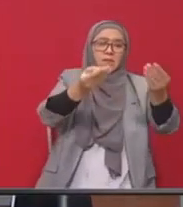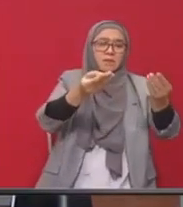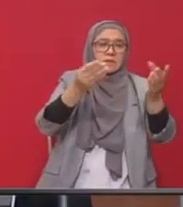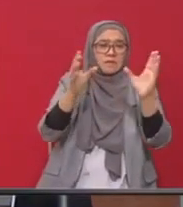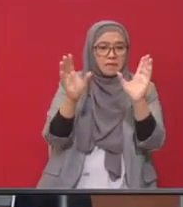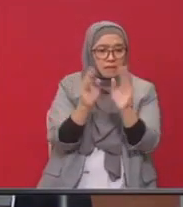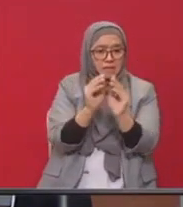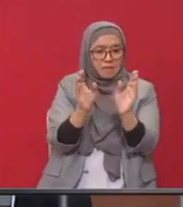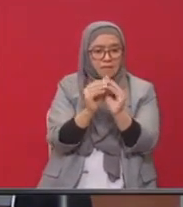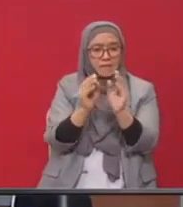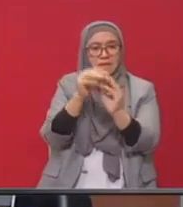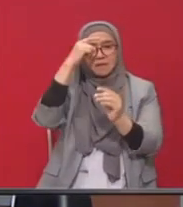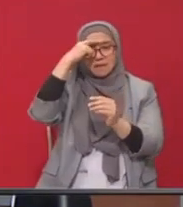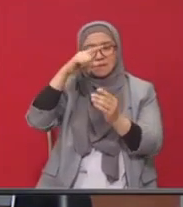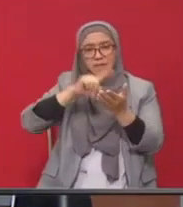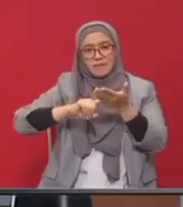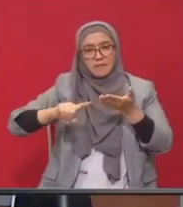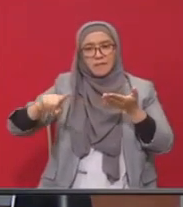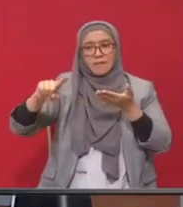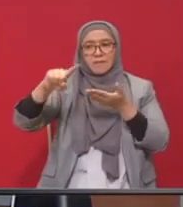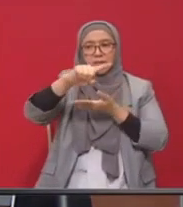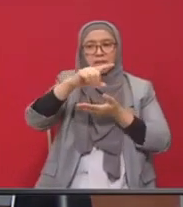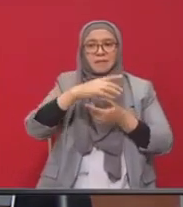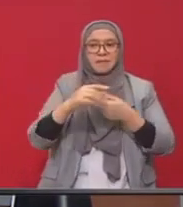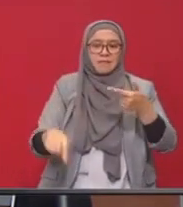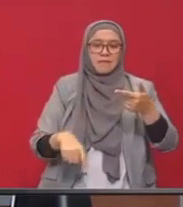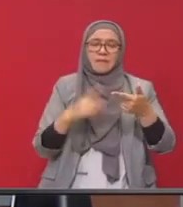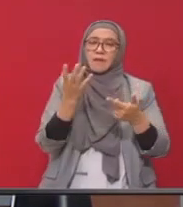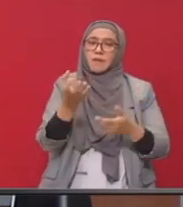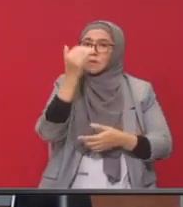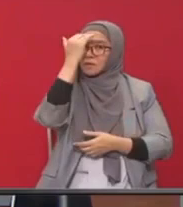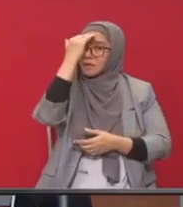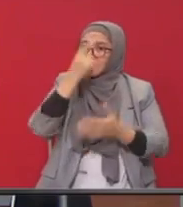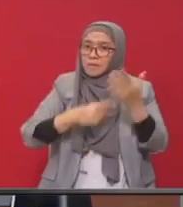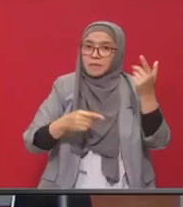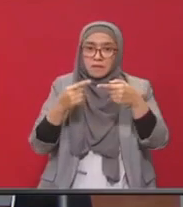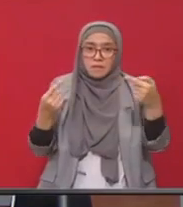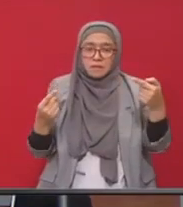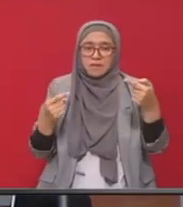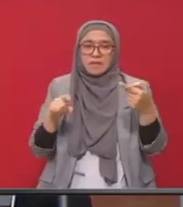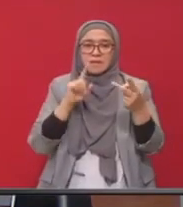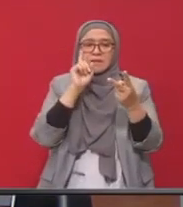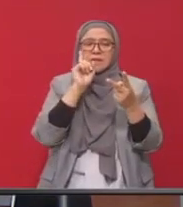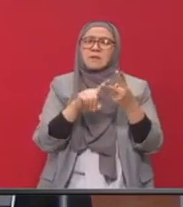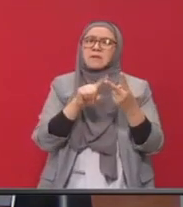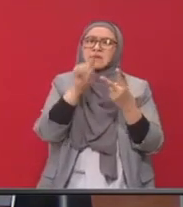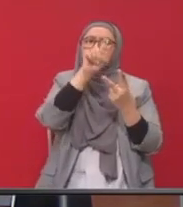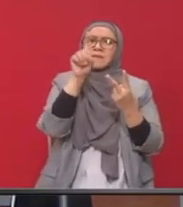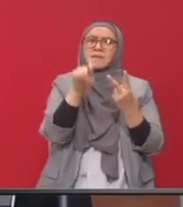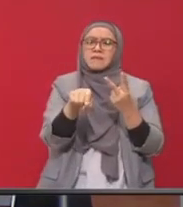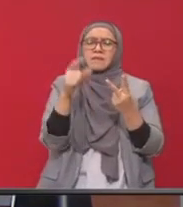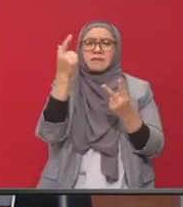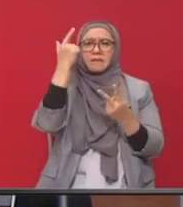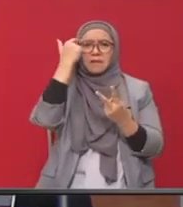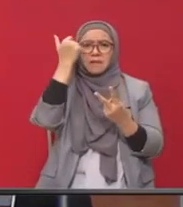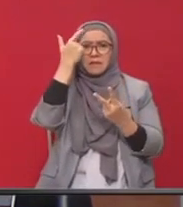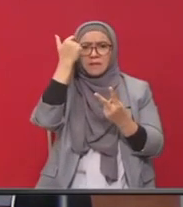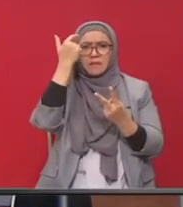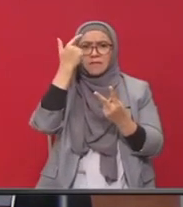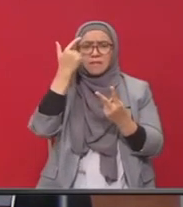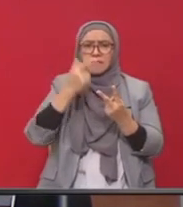Jadi saya nggak tahu apel keputusannya yang keduanya hendak mencarinya soal kita tahu peruntukkan untuk